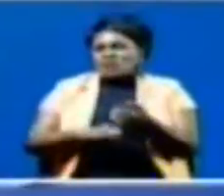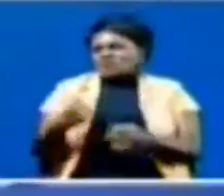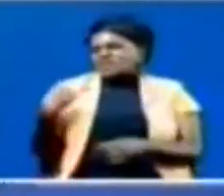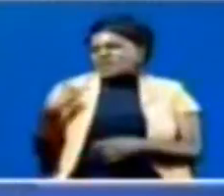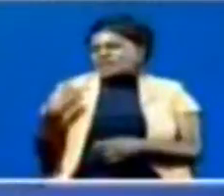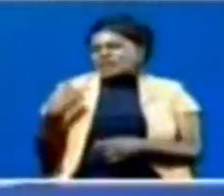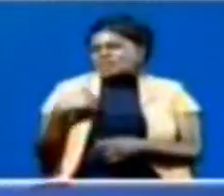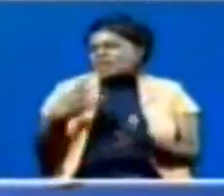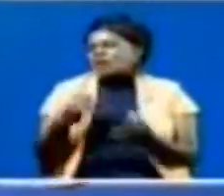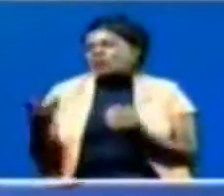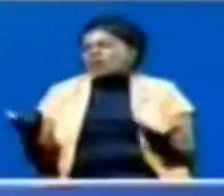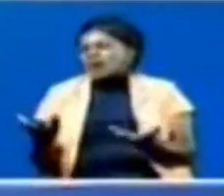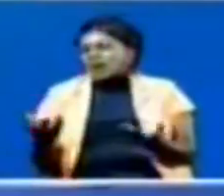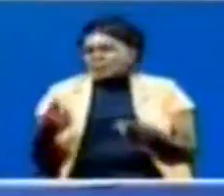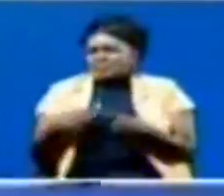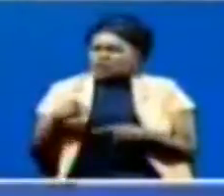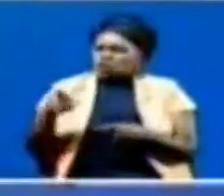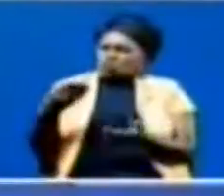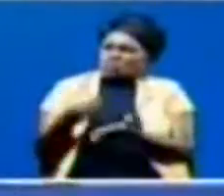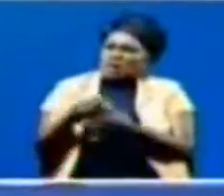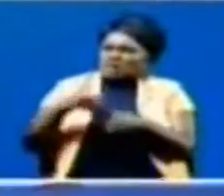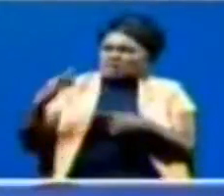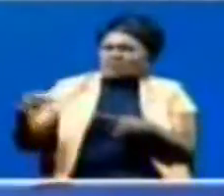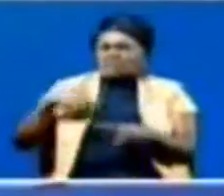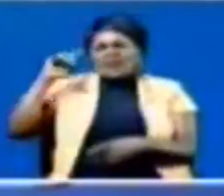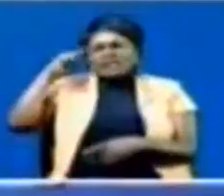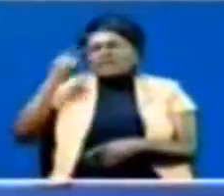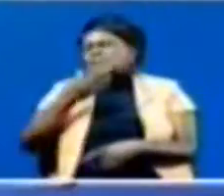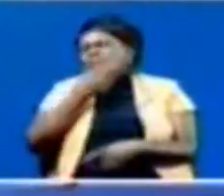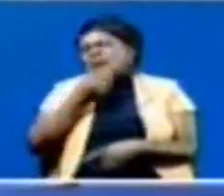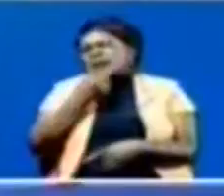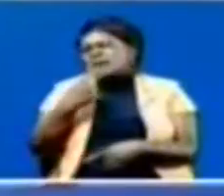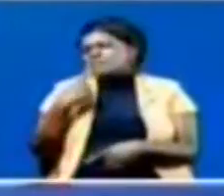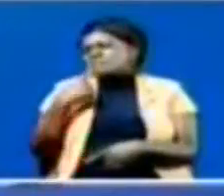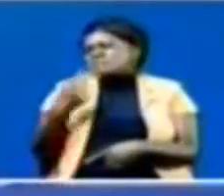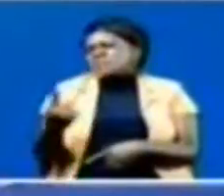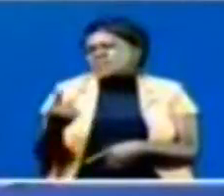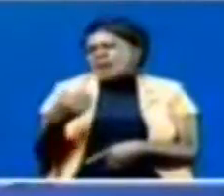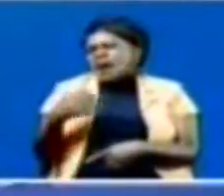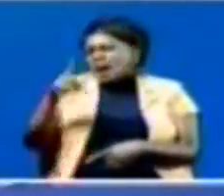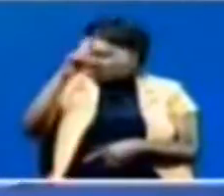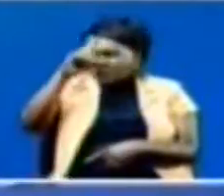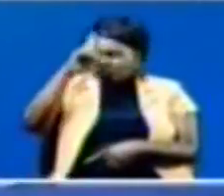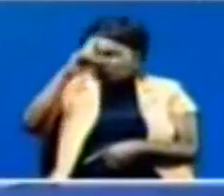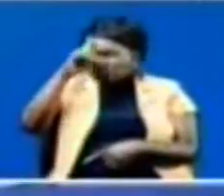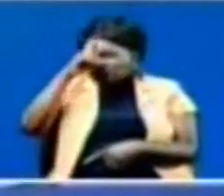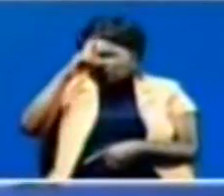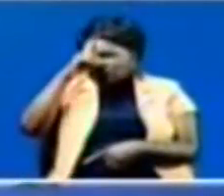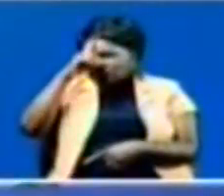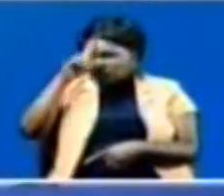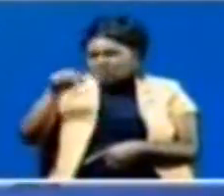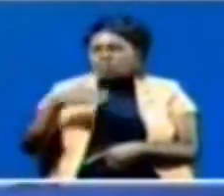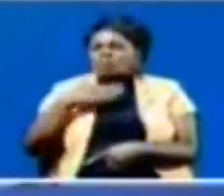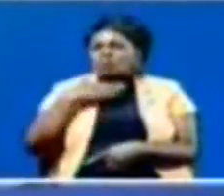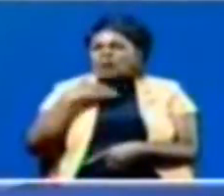nzuri, nikupeleke wapi? Lakini wewe pesa ya sukuma. Mimi hata nafikiri ule mwanamume hiyo mia alikuwa ameibetia na hiyo mia ilikuwa ndiwa. Sasa